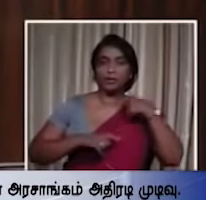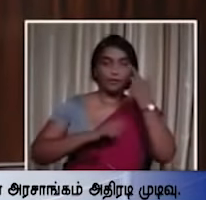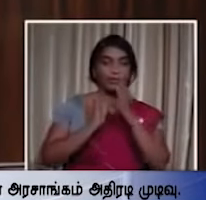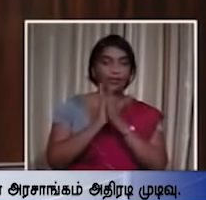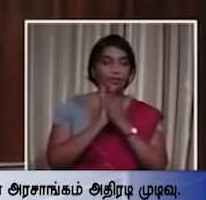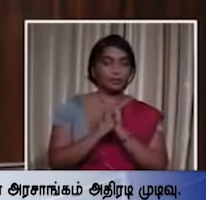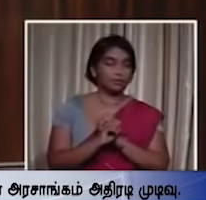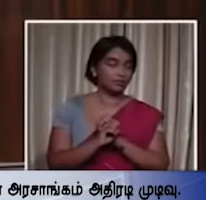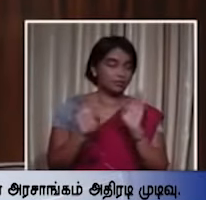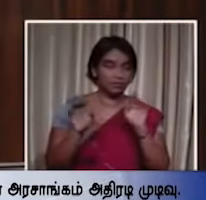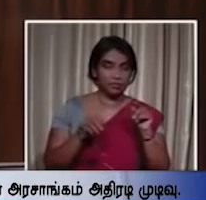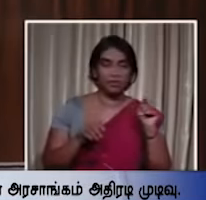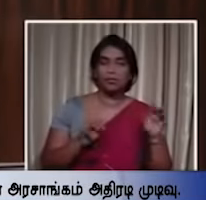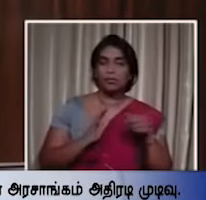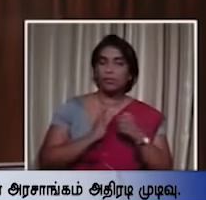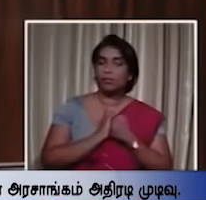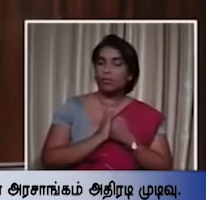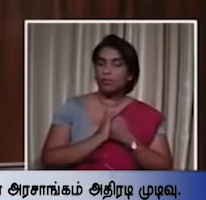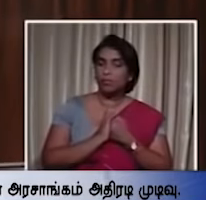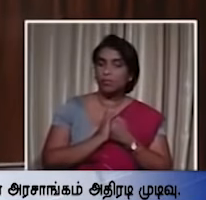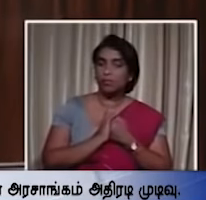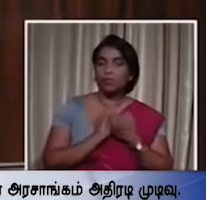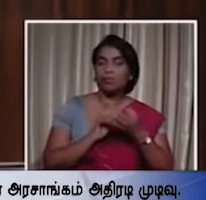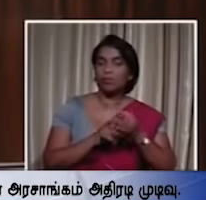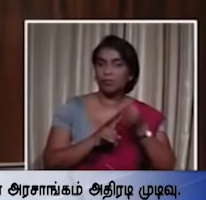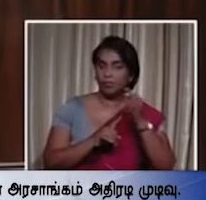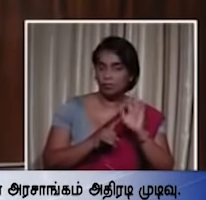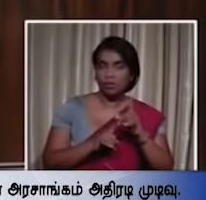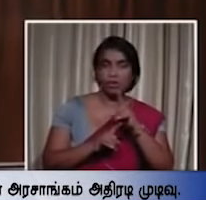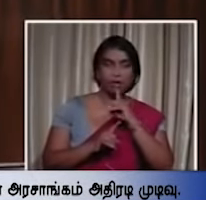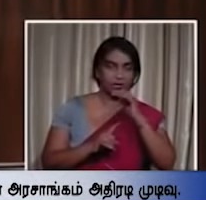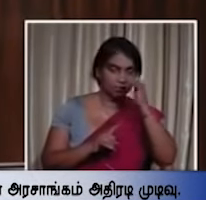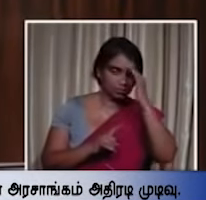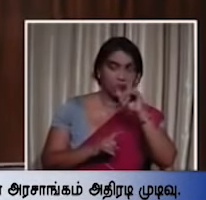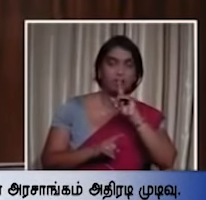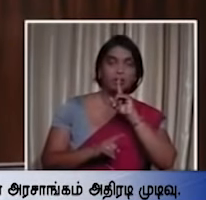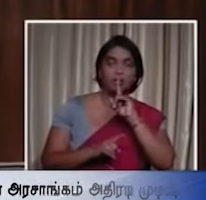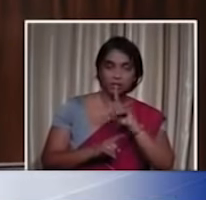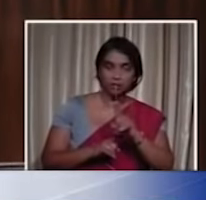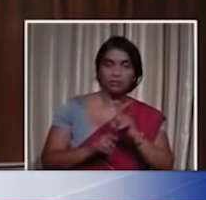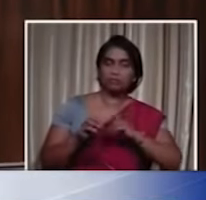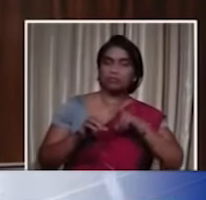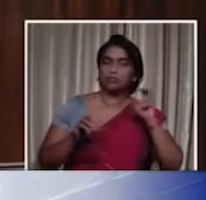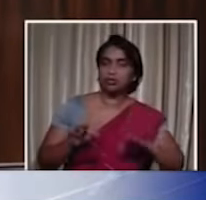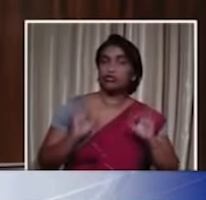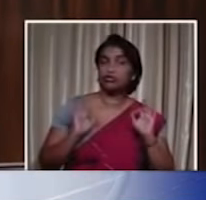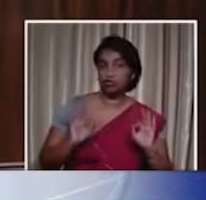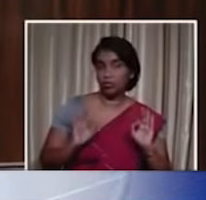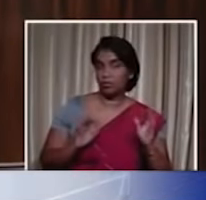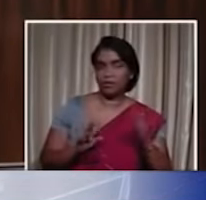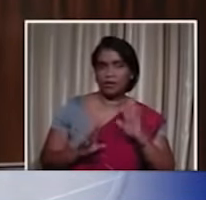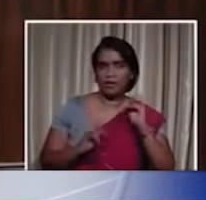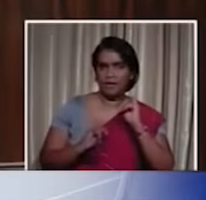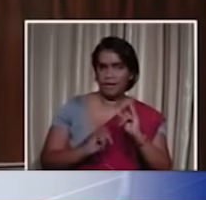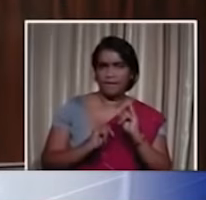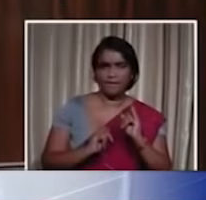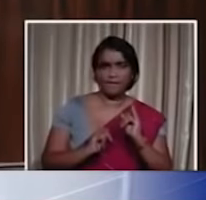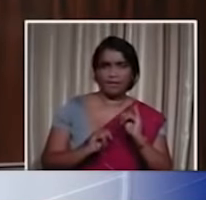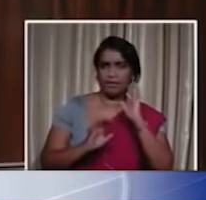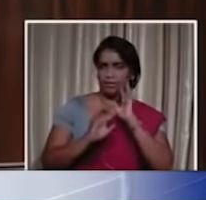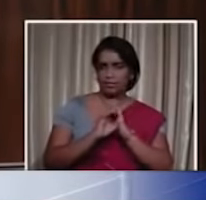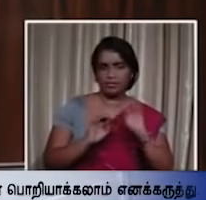ஒரு விடயத்தை நான் தெளிவுபடுத்த வேண்டும். பதவி விலக தயார் என ஜனாதிபதி சபாநாயகரிடம் தெரிவித்ததாக சமூக வலைதளங்களில் தகவல்கள் வெளியாகியுள்ளன. இது